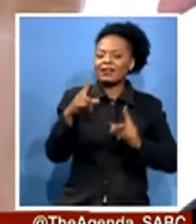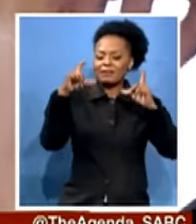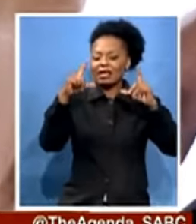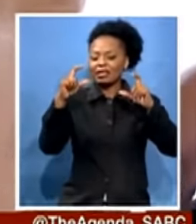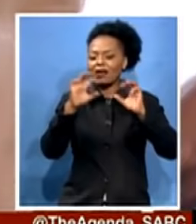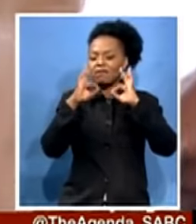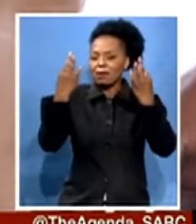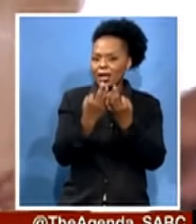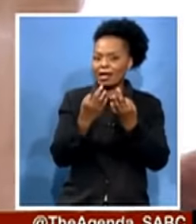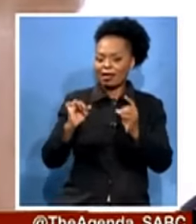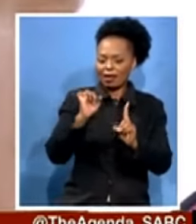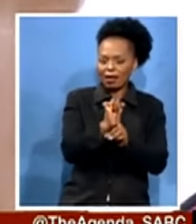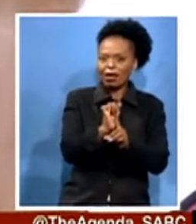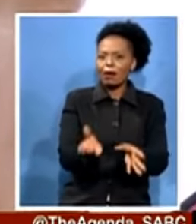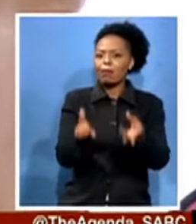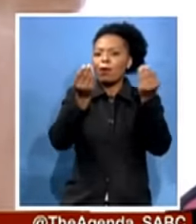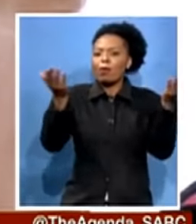zitholakale ekhaya.